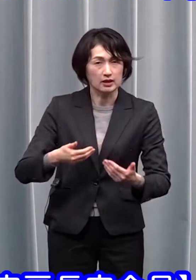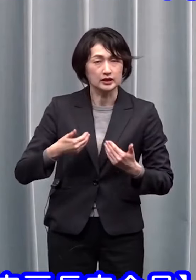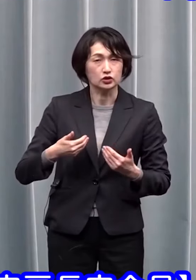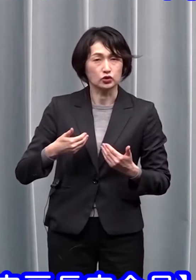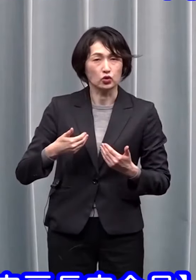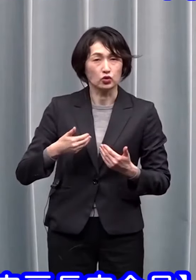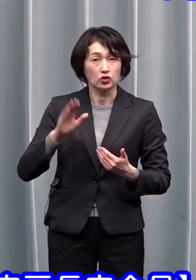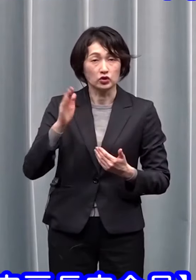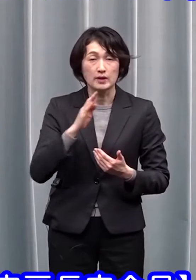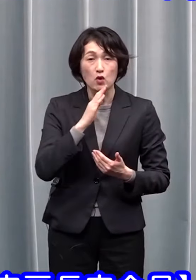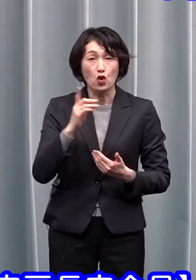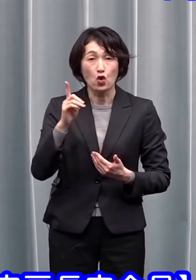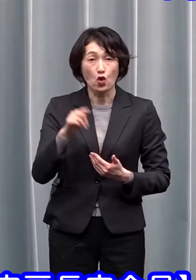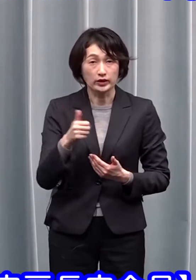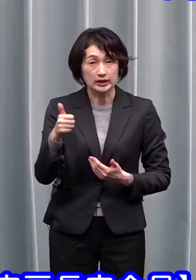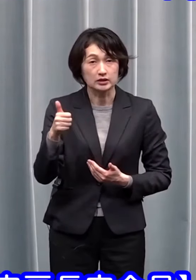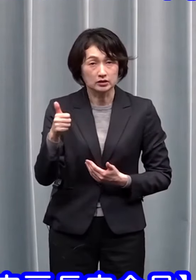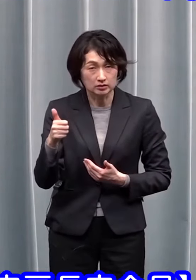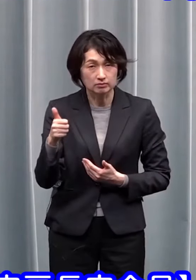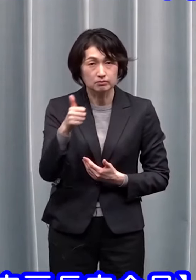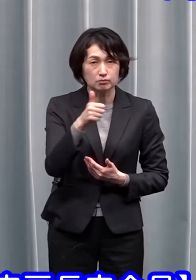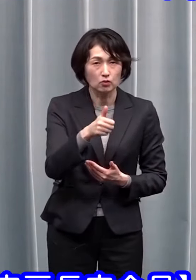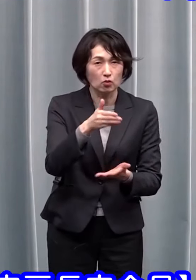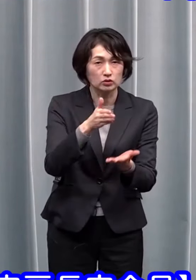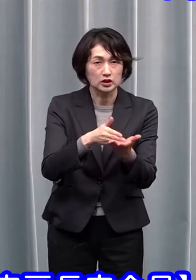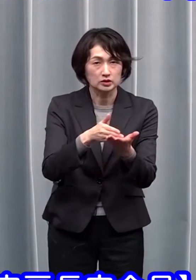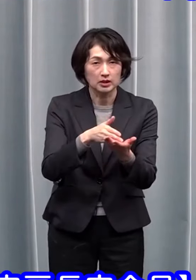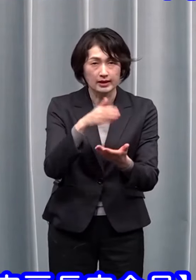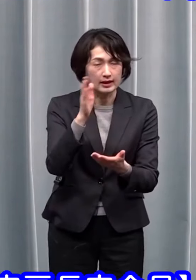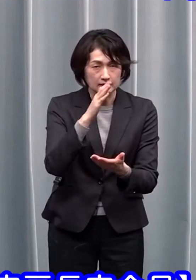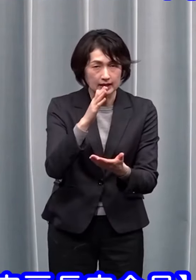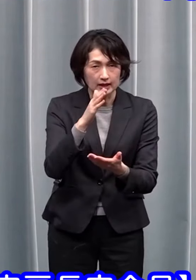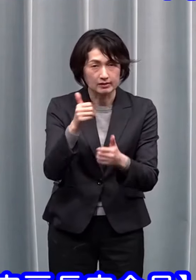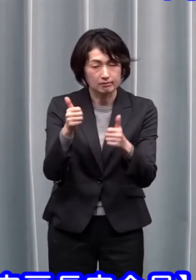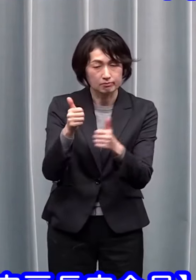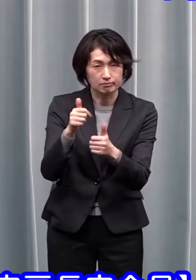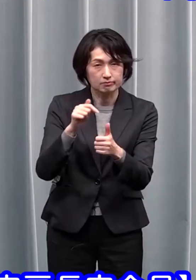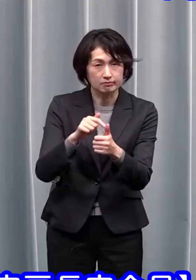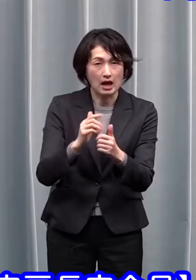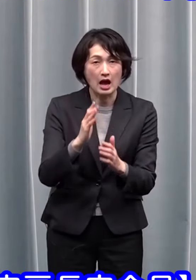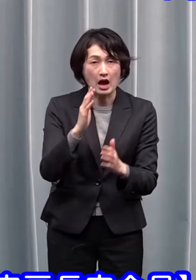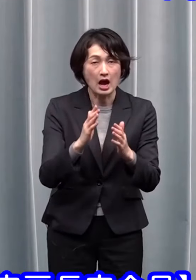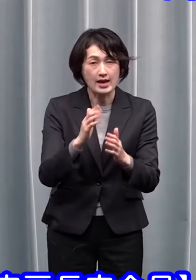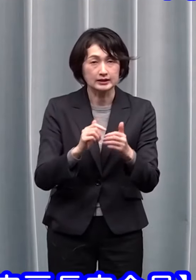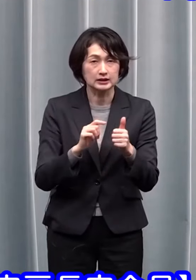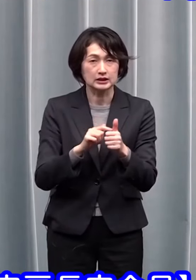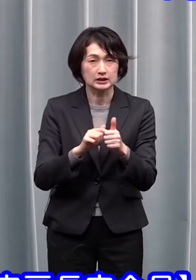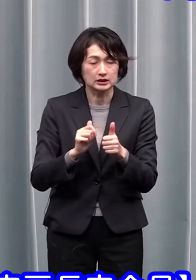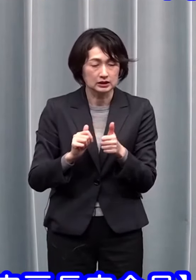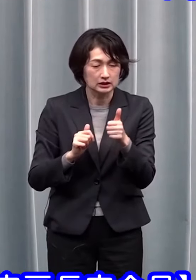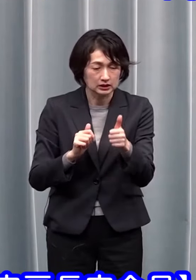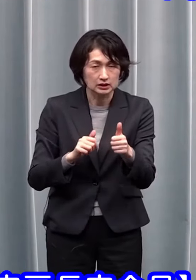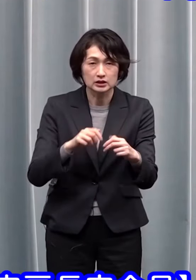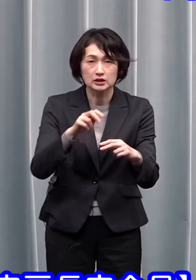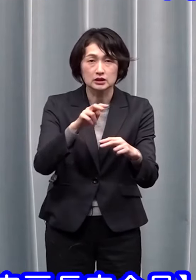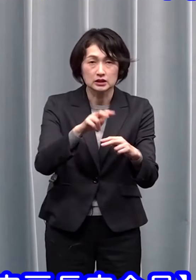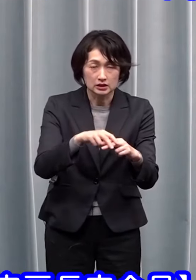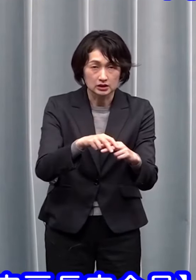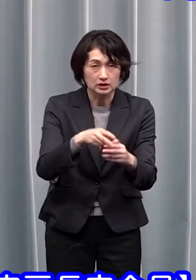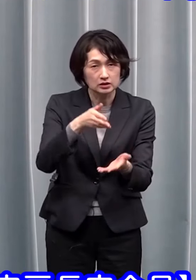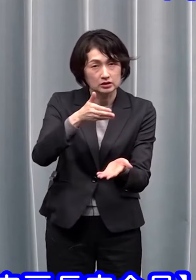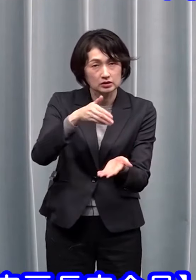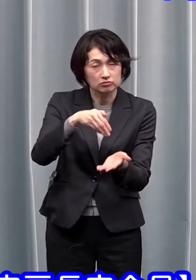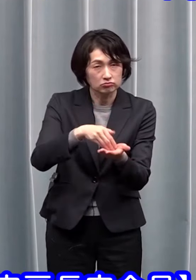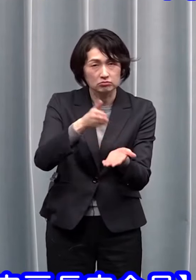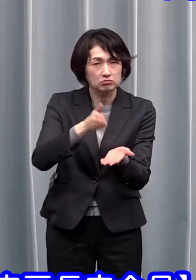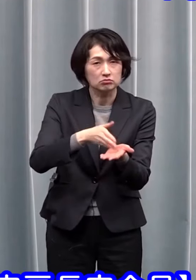ず、そばにいた林議員によっていちいち政倫氏でなくてもということで、まあ、政倫氏に対しても非常に非積極的な回